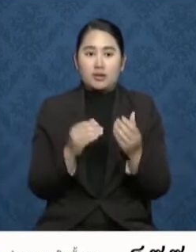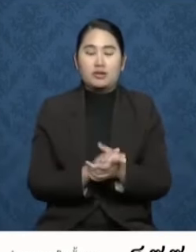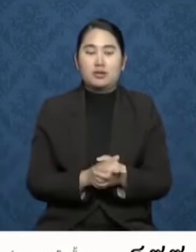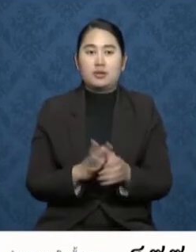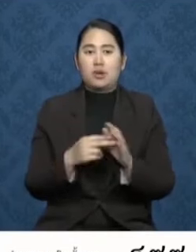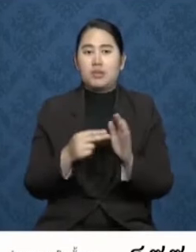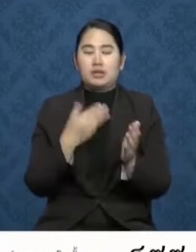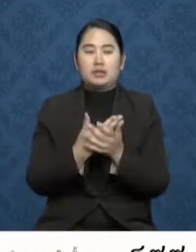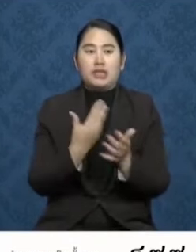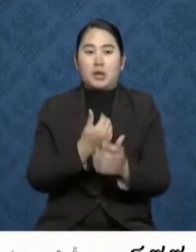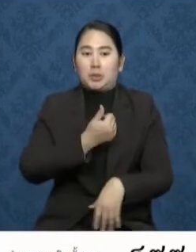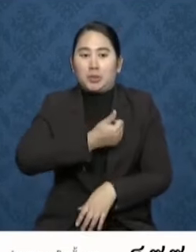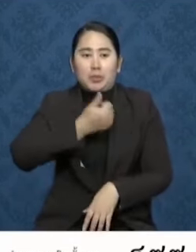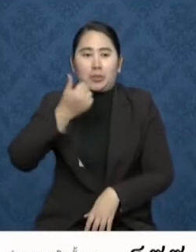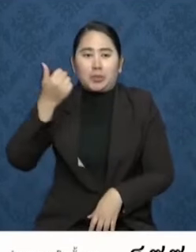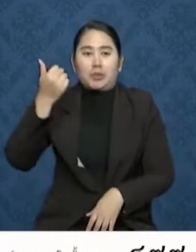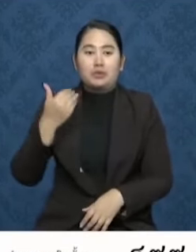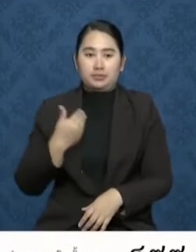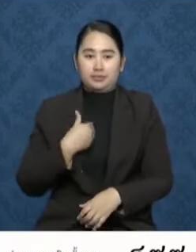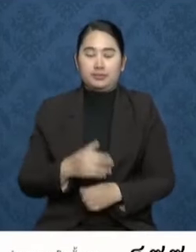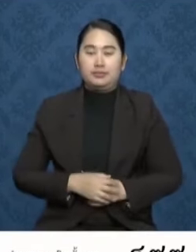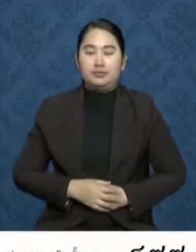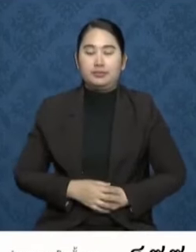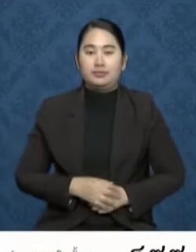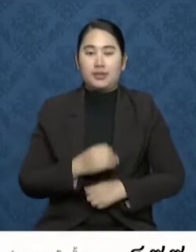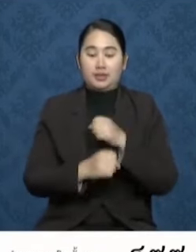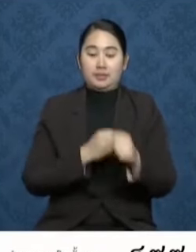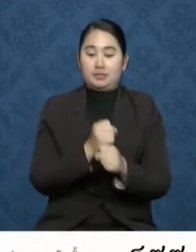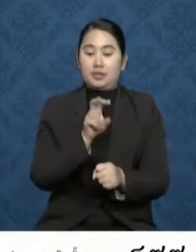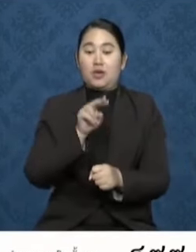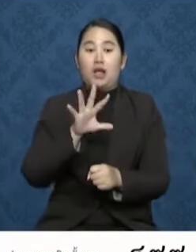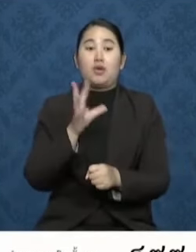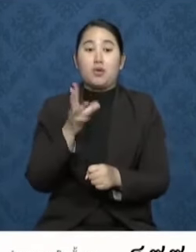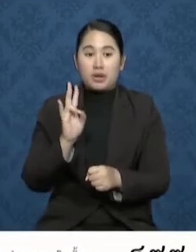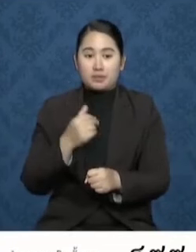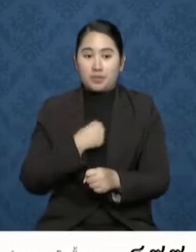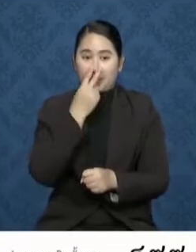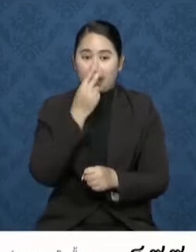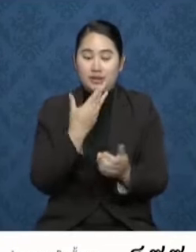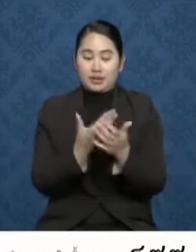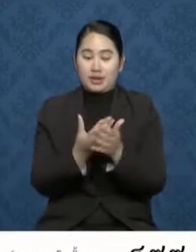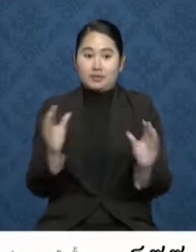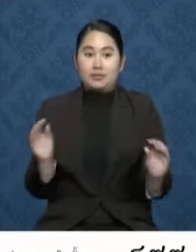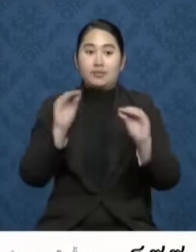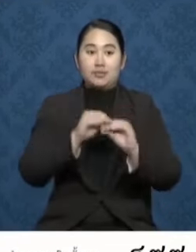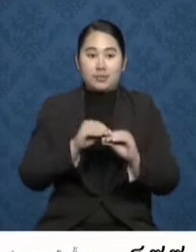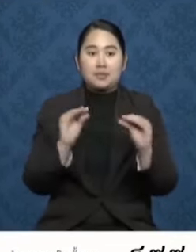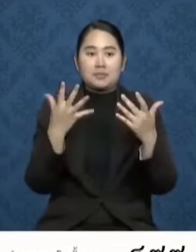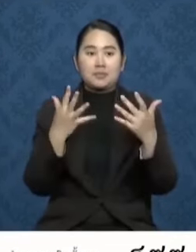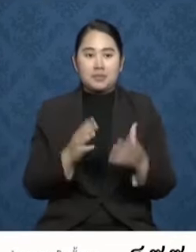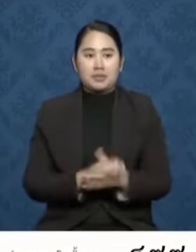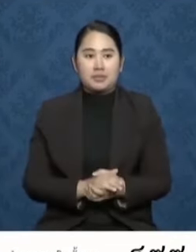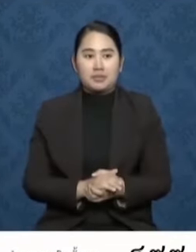เสมือนเงินนอกงบประมาณไปอีกในปี 67นี้ผมยังไม่เห็นการสมทบเงินแผ่นดินของธุรกิจ